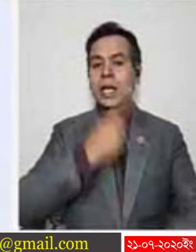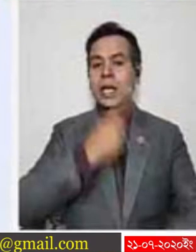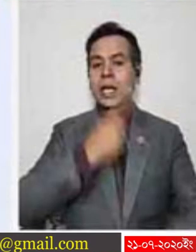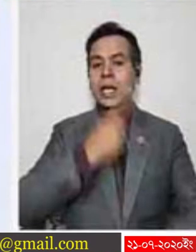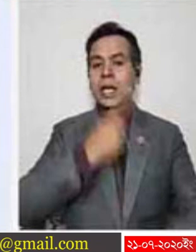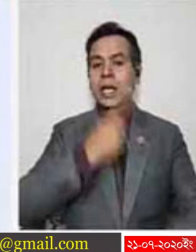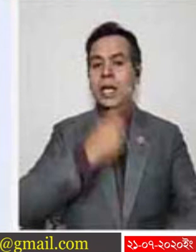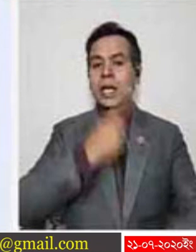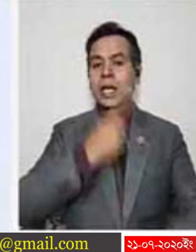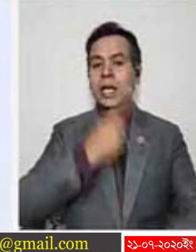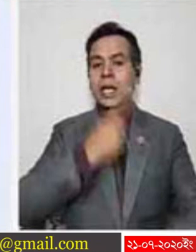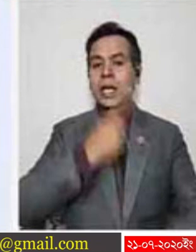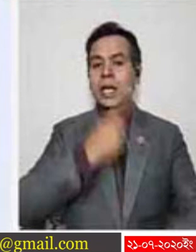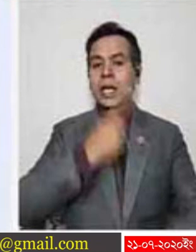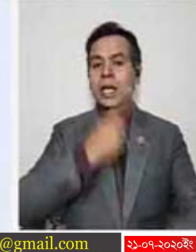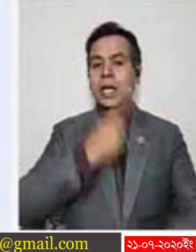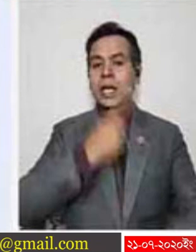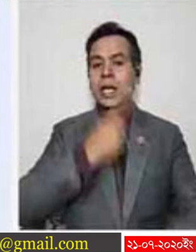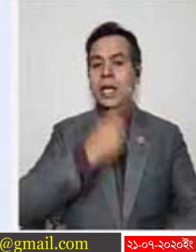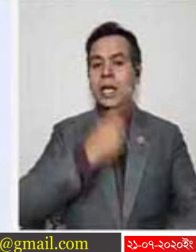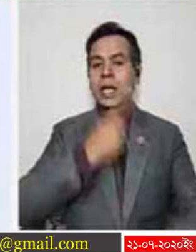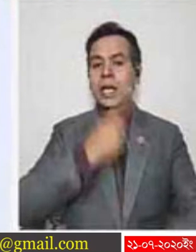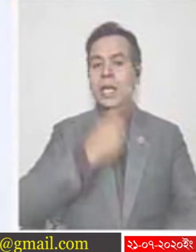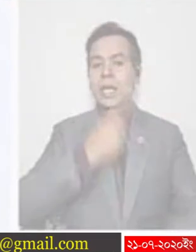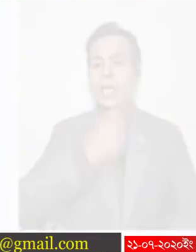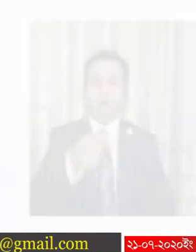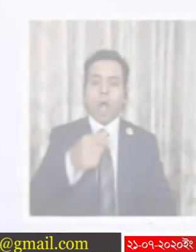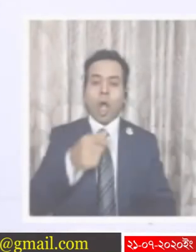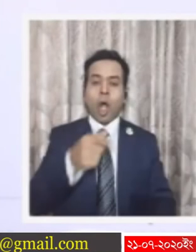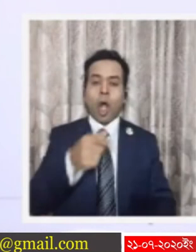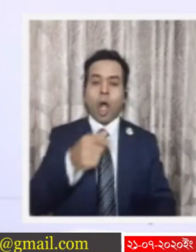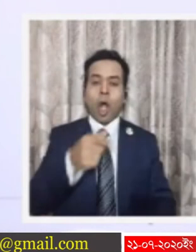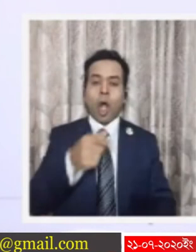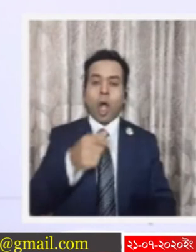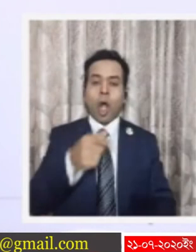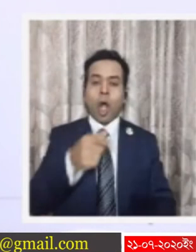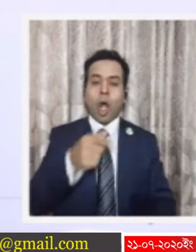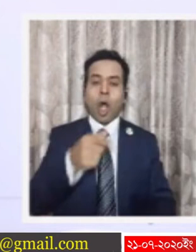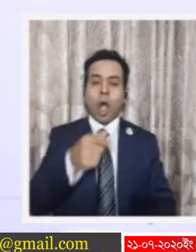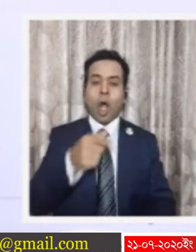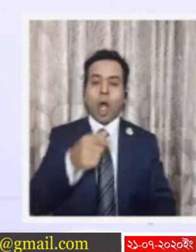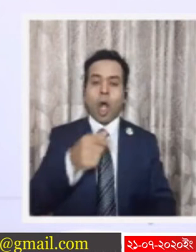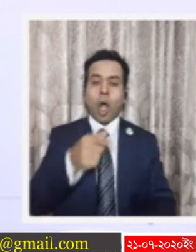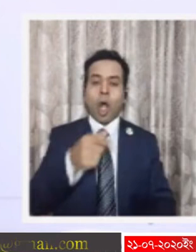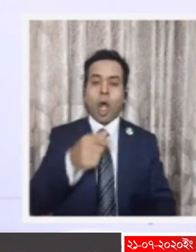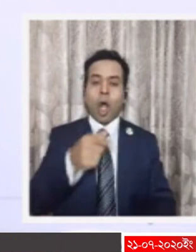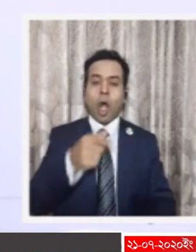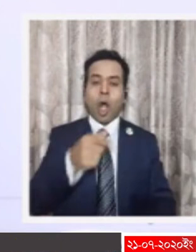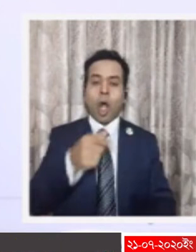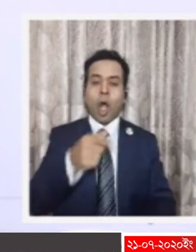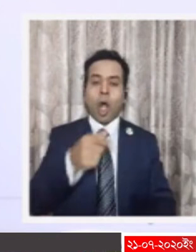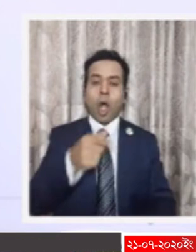এশিয়ার সার্কভুক্ত দেশগুলোর মধ্যে ভারত ও পাকিস্তানের পরই এখন বাংলাদেশ। উৎসস্থল